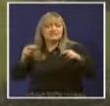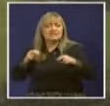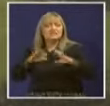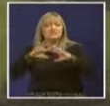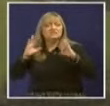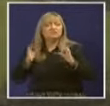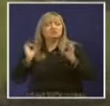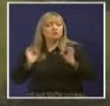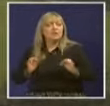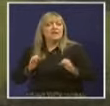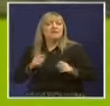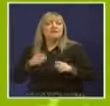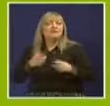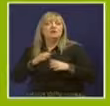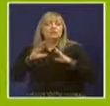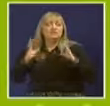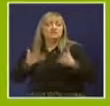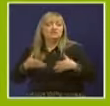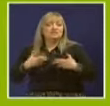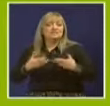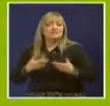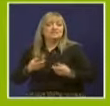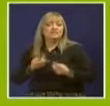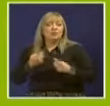на Европейския съюз.